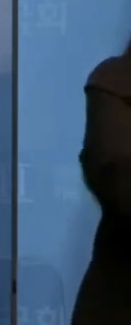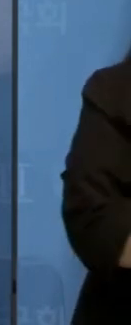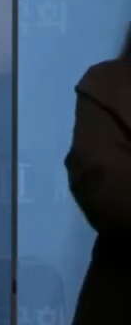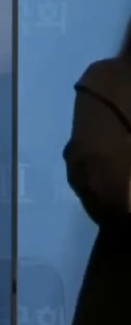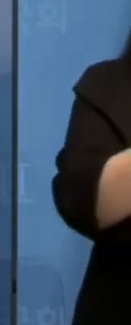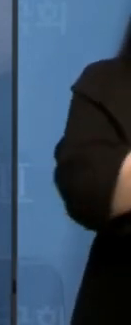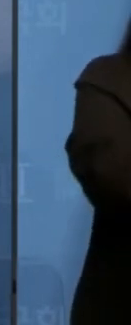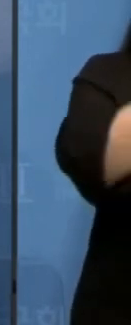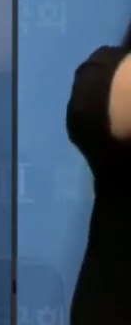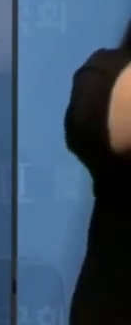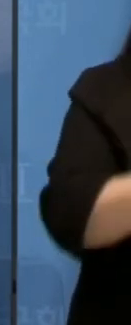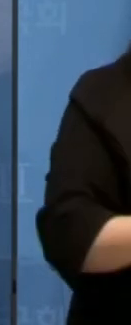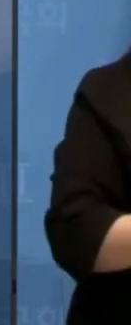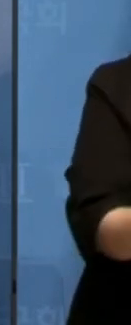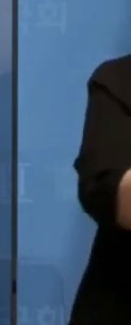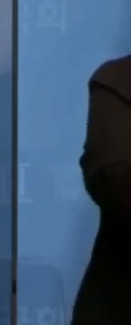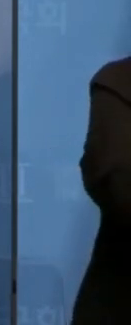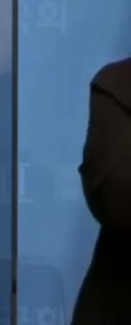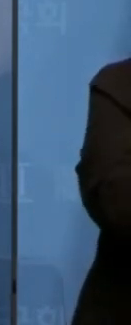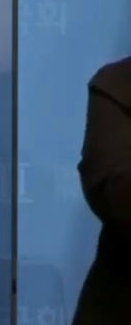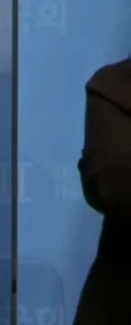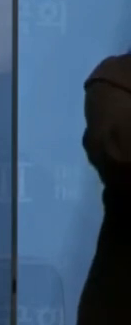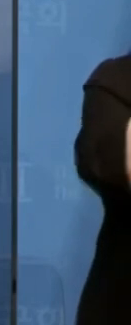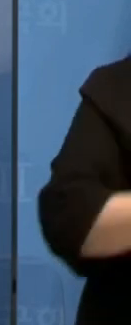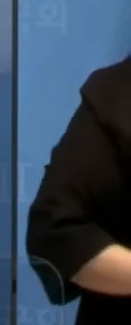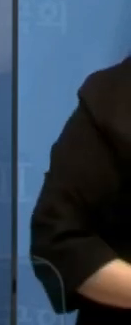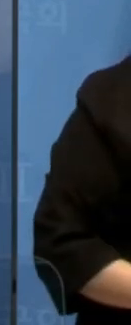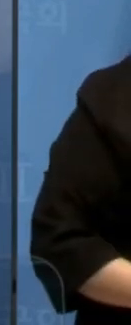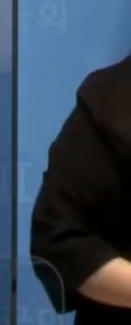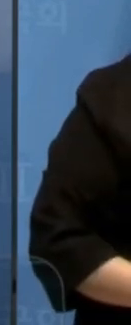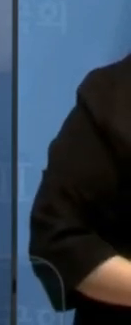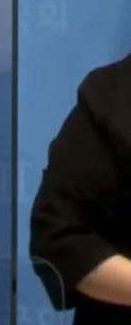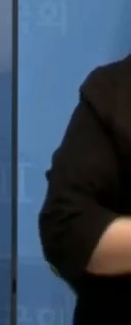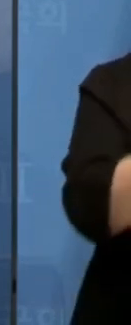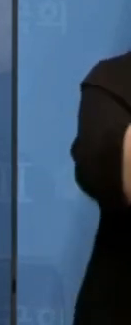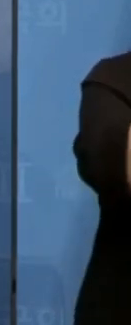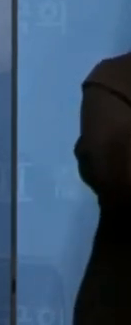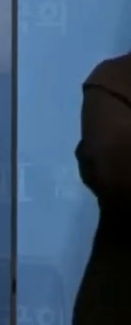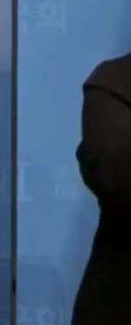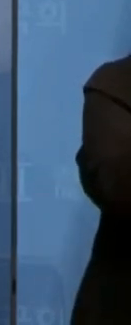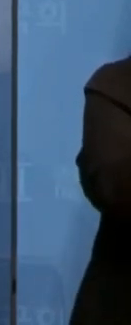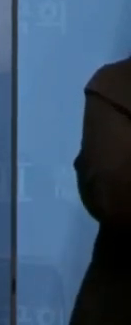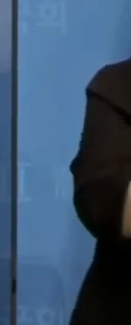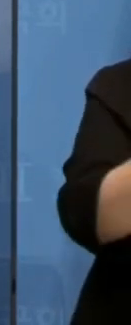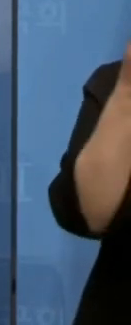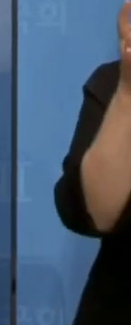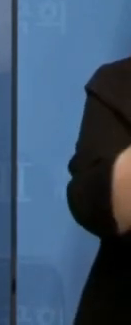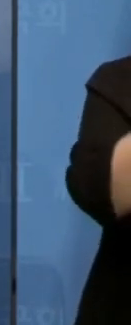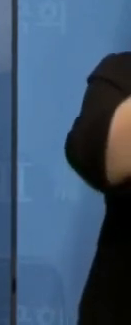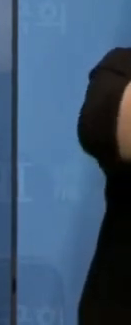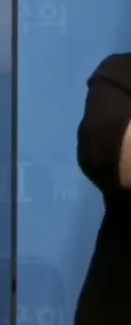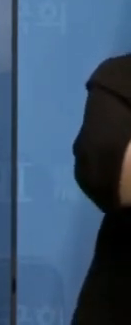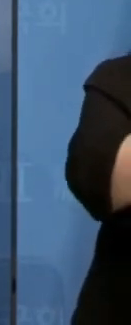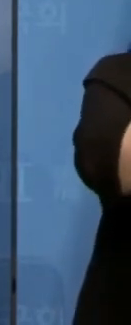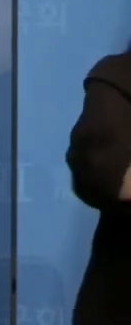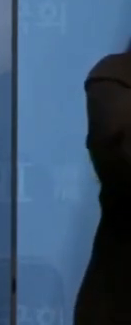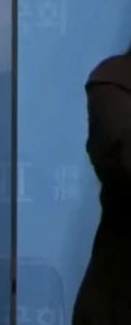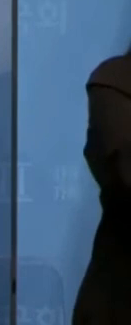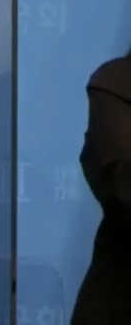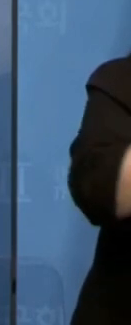등 구체적인 내용을 확인해야 합니다. 네 번째로 가상자산 산업을 영위함에 있어서